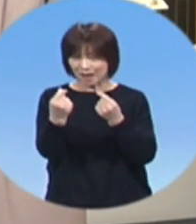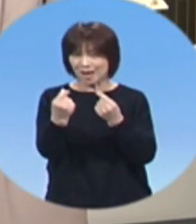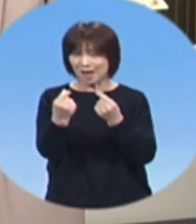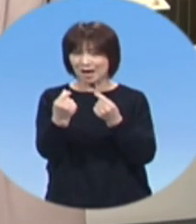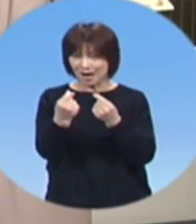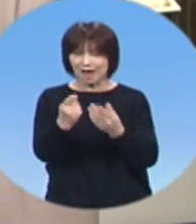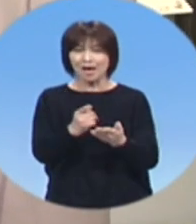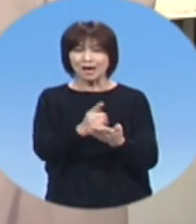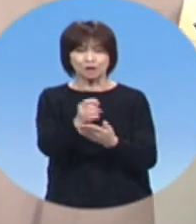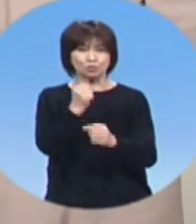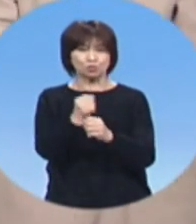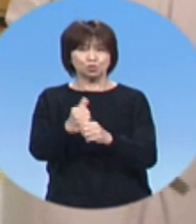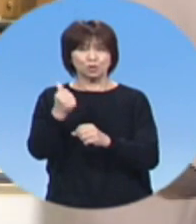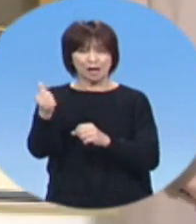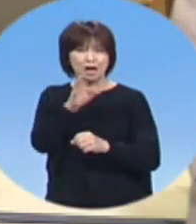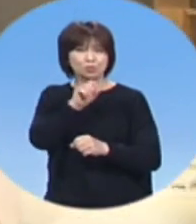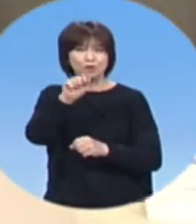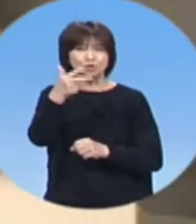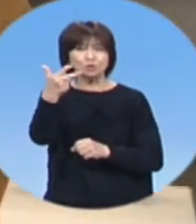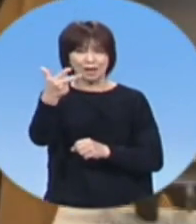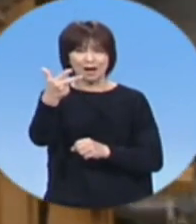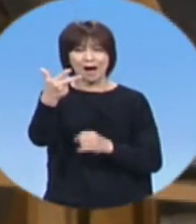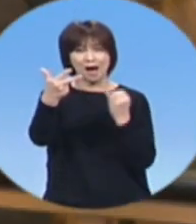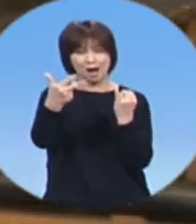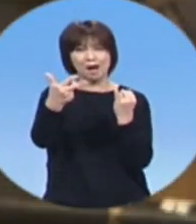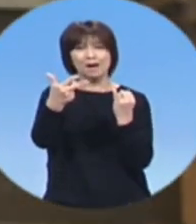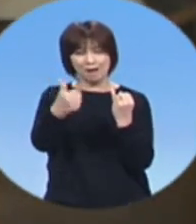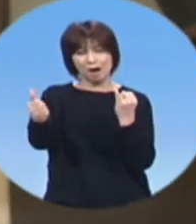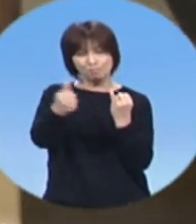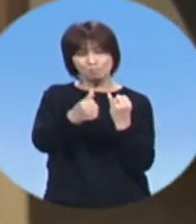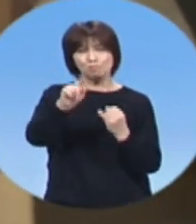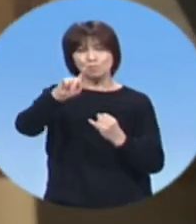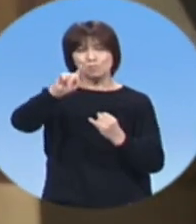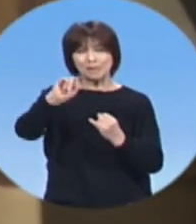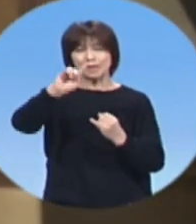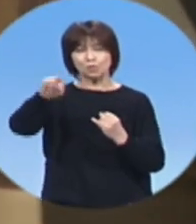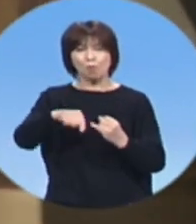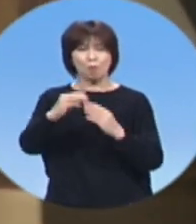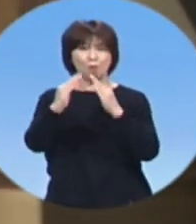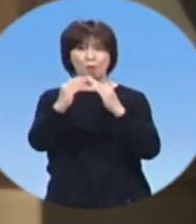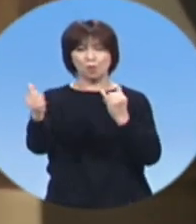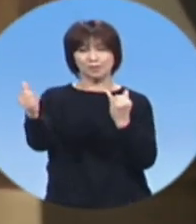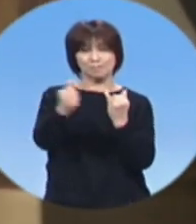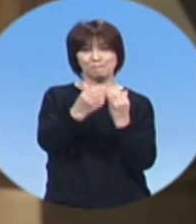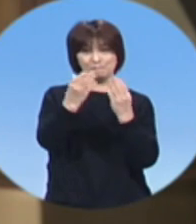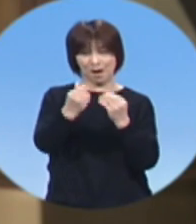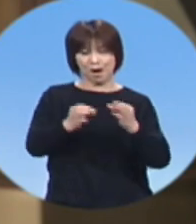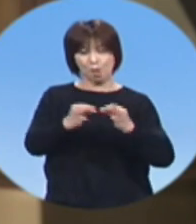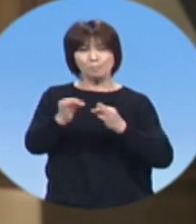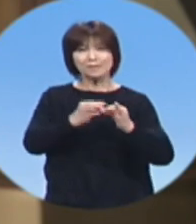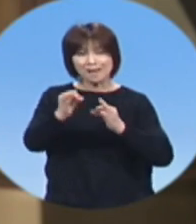忠敬は17歳でこの佐原の伊能家に婿入りしまして、家業だった商売